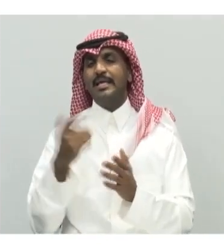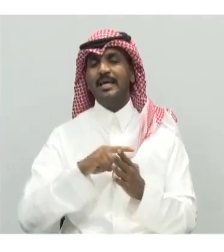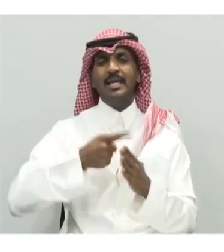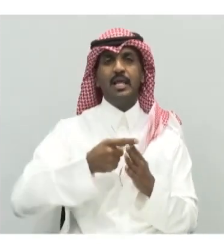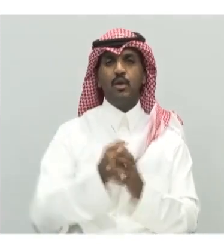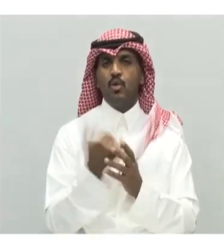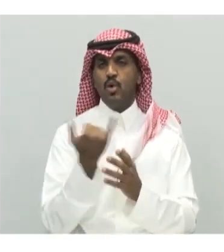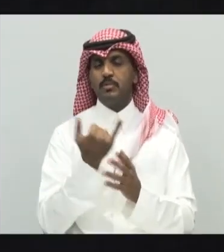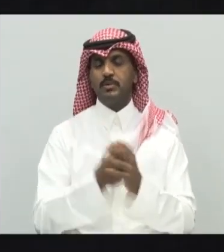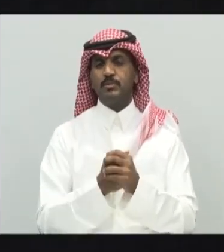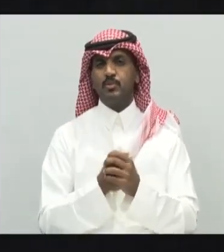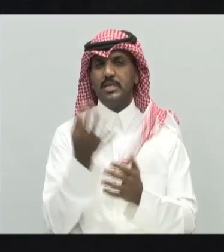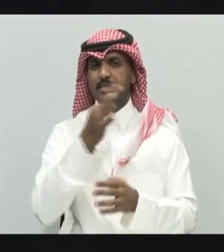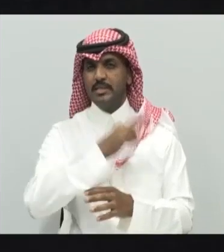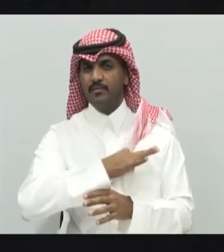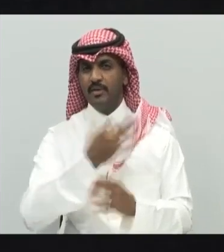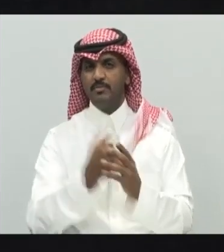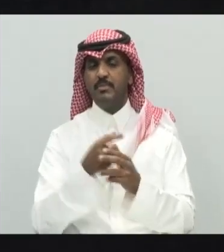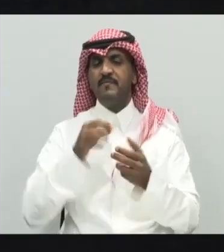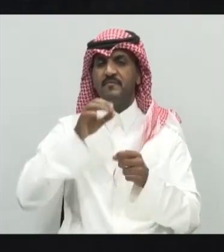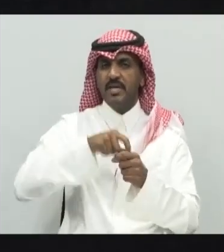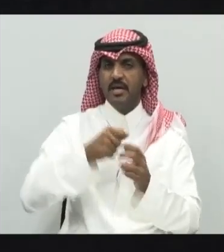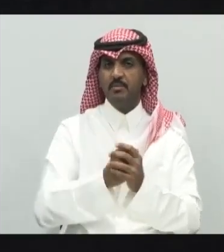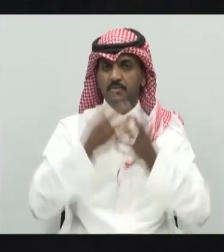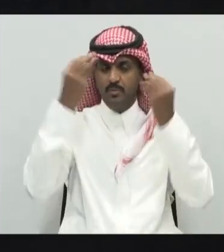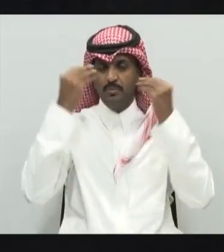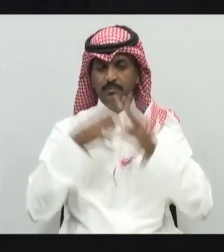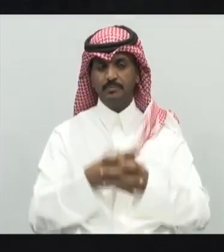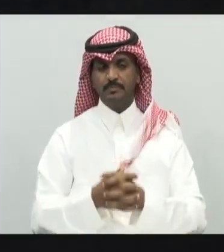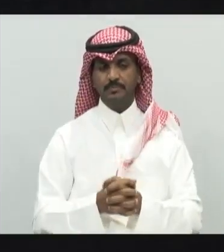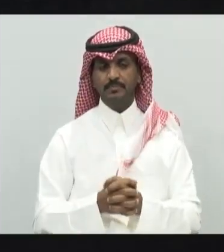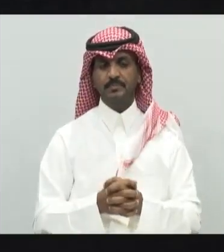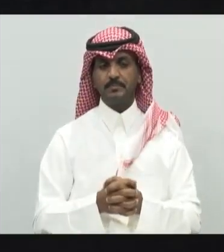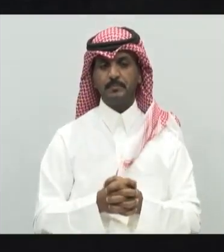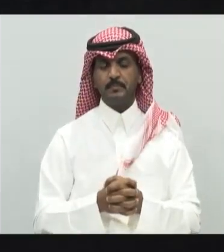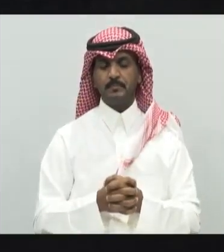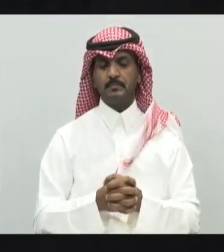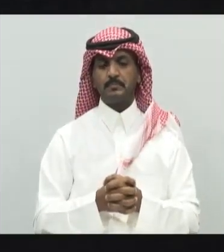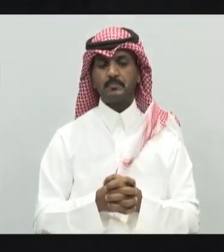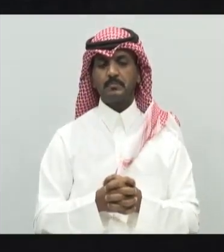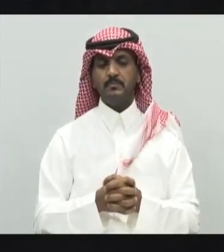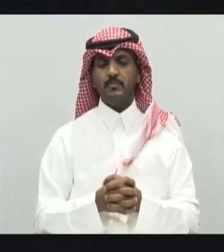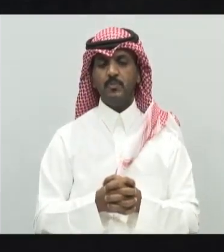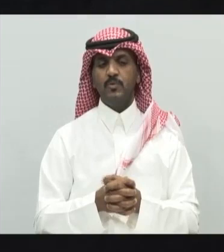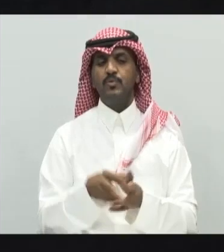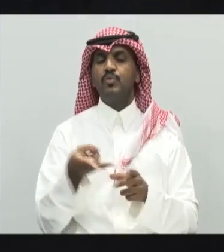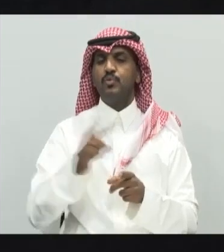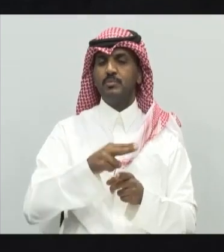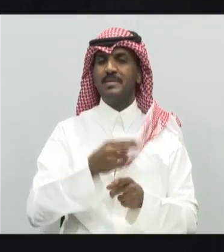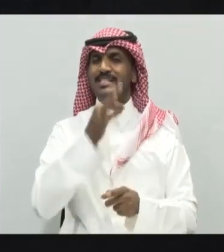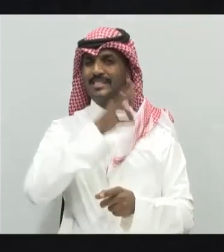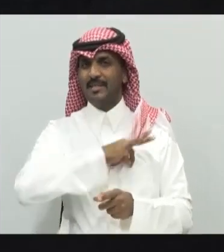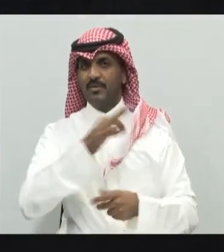العربيه والاستفاده بما فيها من معلومات وايضا تمت ثم بعد ان